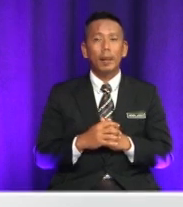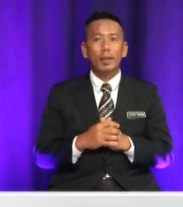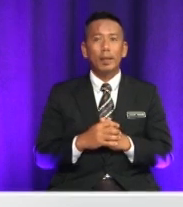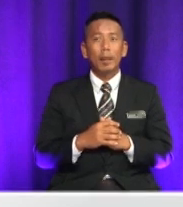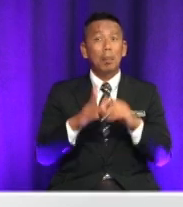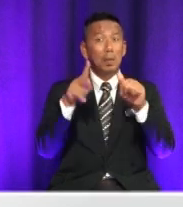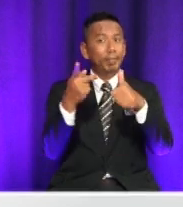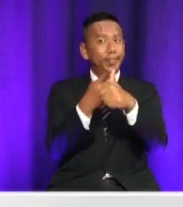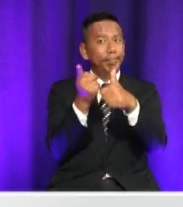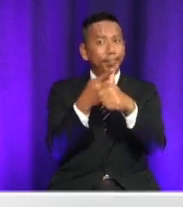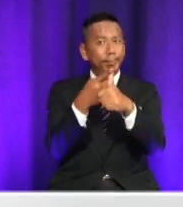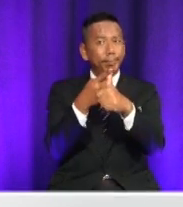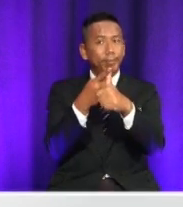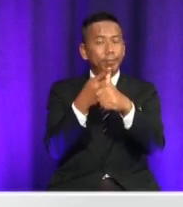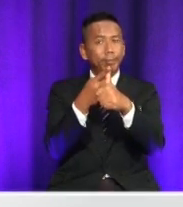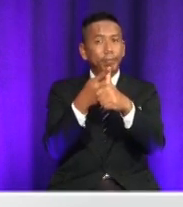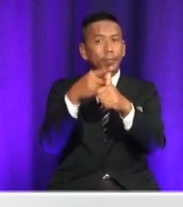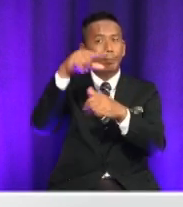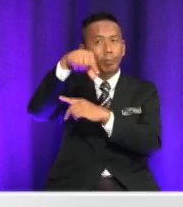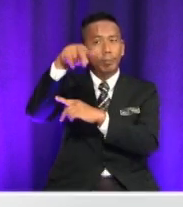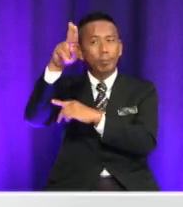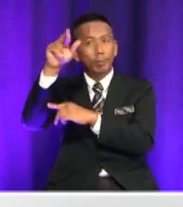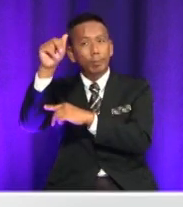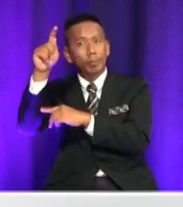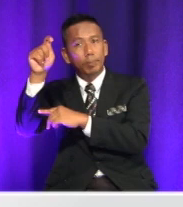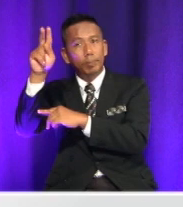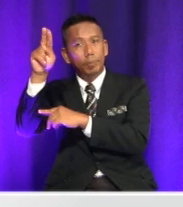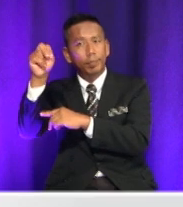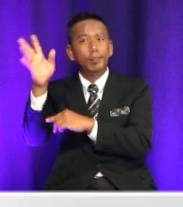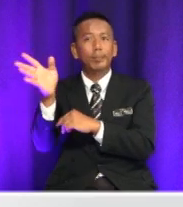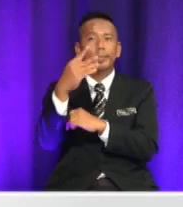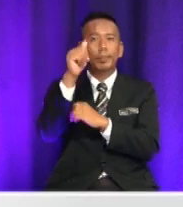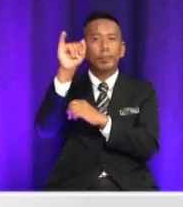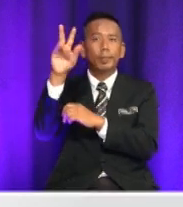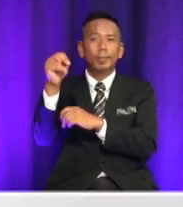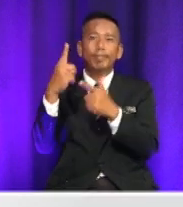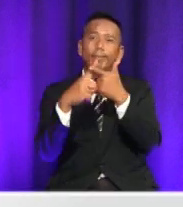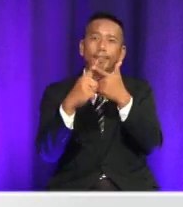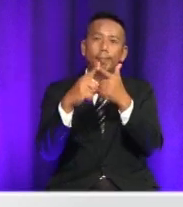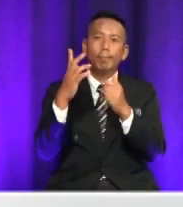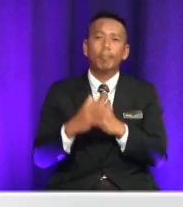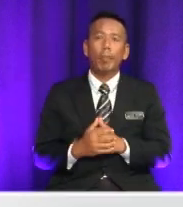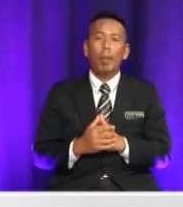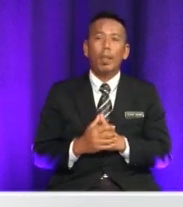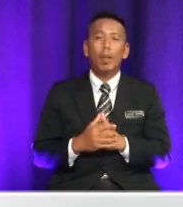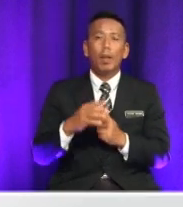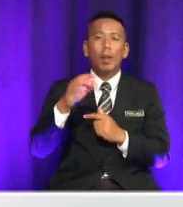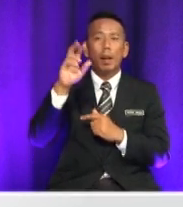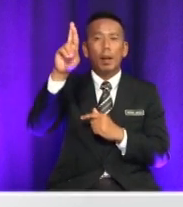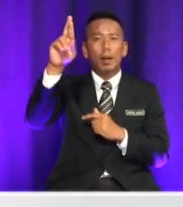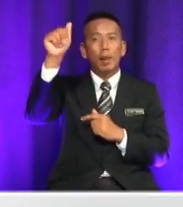pelajar yang pertama menurut Qurrotul Oke kemudian belajar kedua